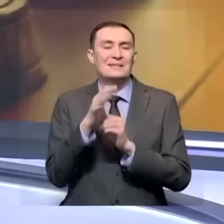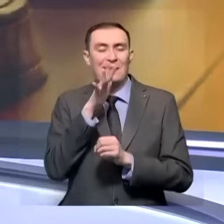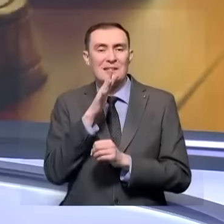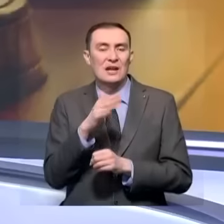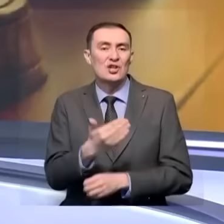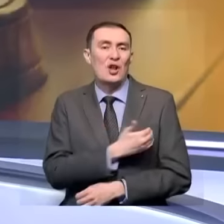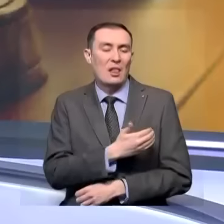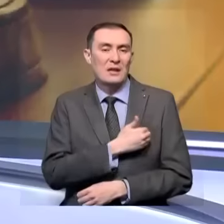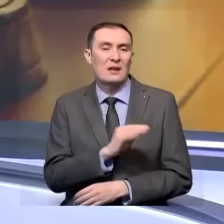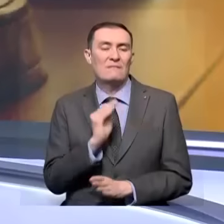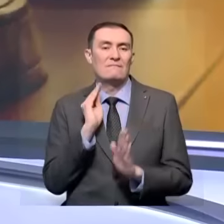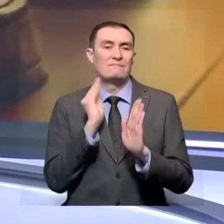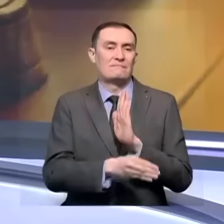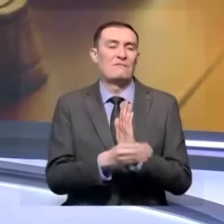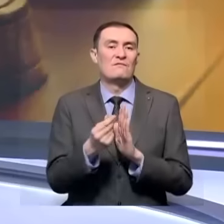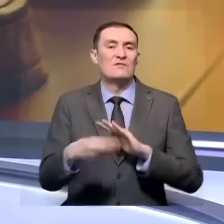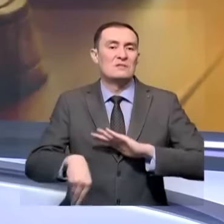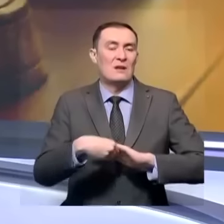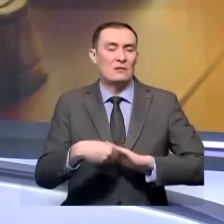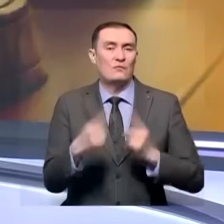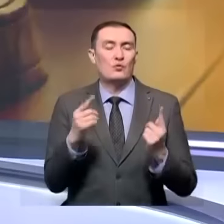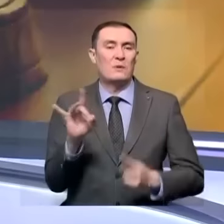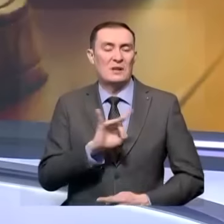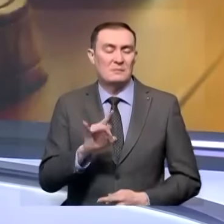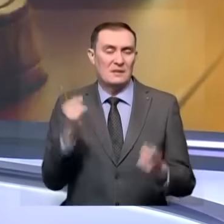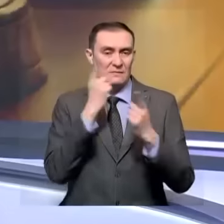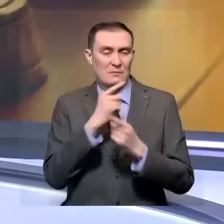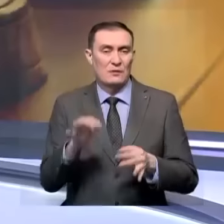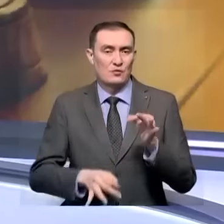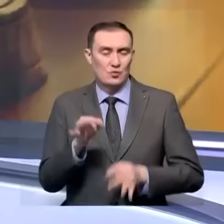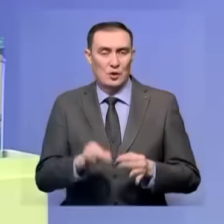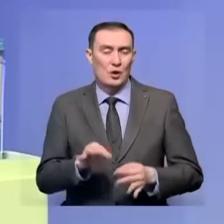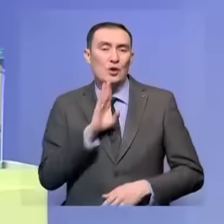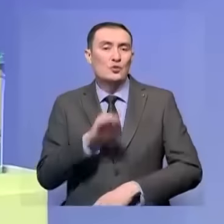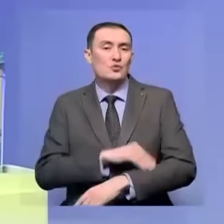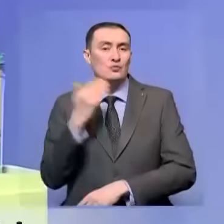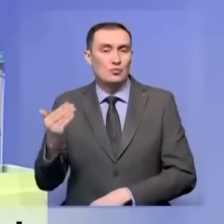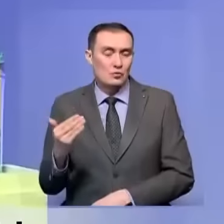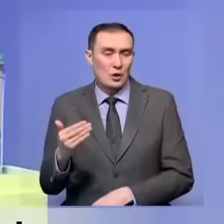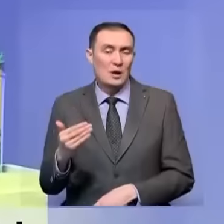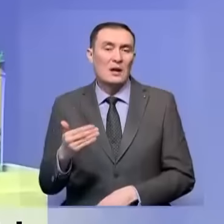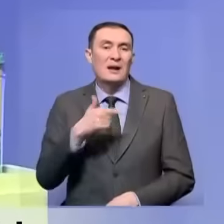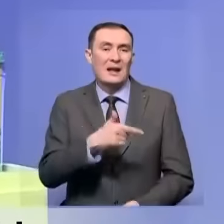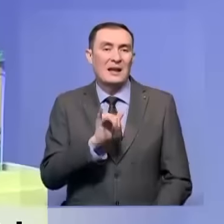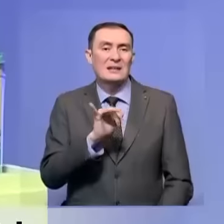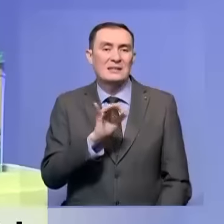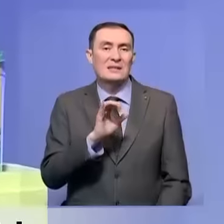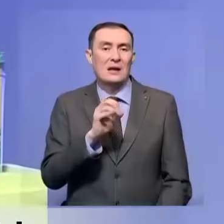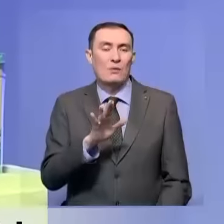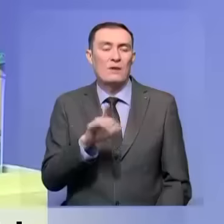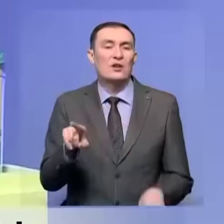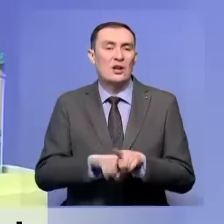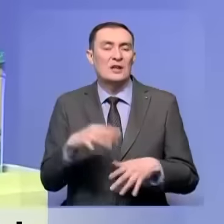за покушение к даче взятки в особо крупном размере. Об этом сообщили в столичном суде. Супруга бывшего чиновника Галия Искакова обвиняется